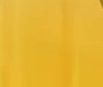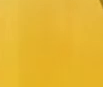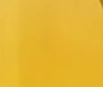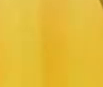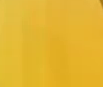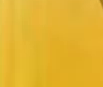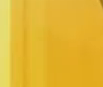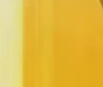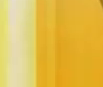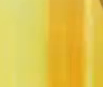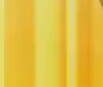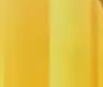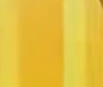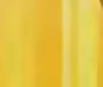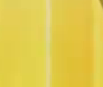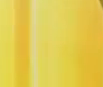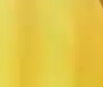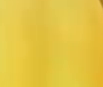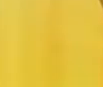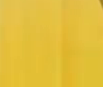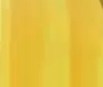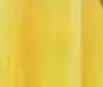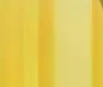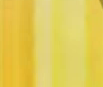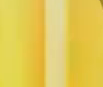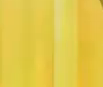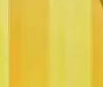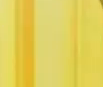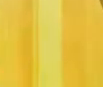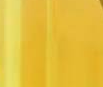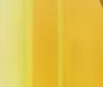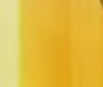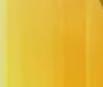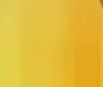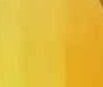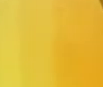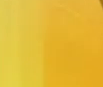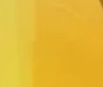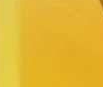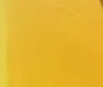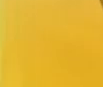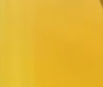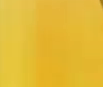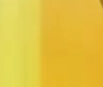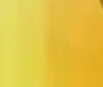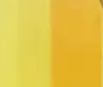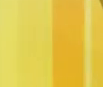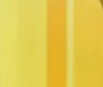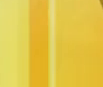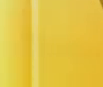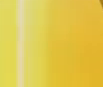القانون وانعدم فيها النظام والأمن والأمان، وأصبحت أقدار الناس بأيدي